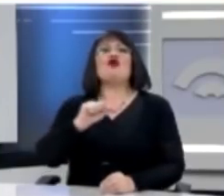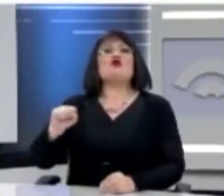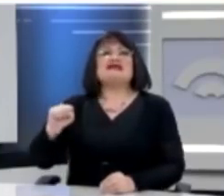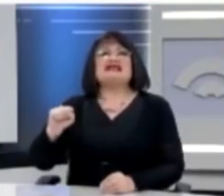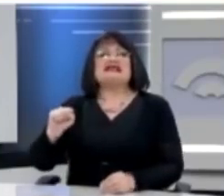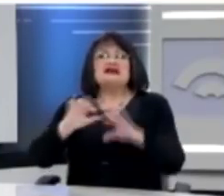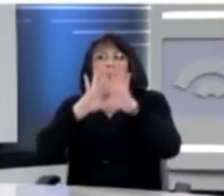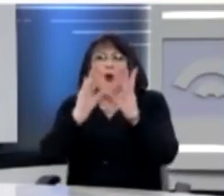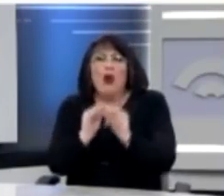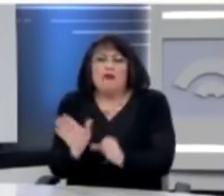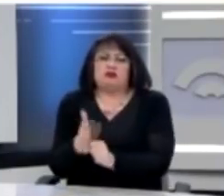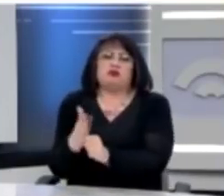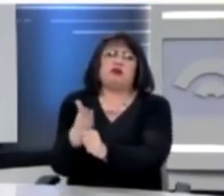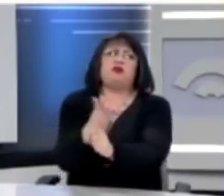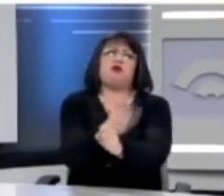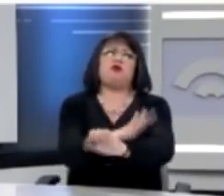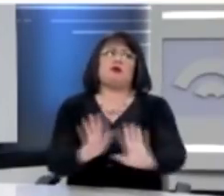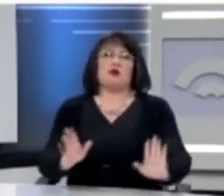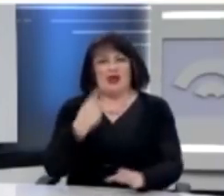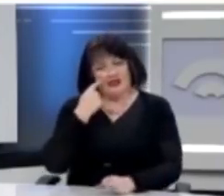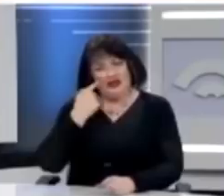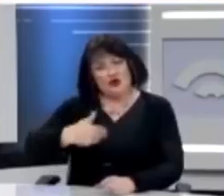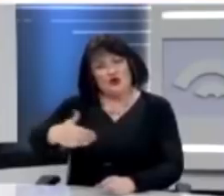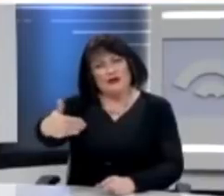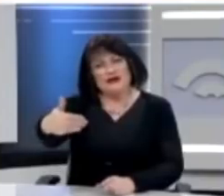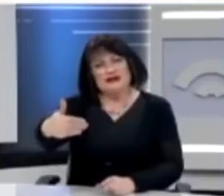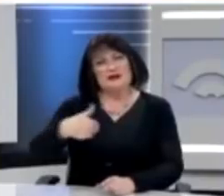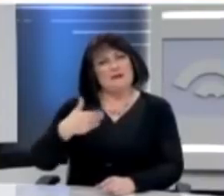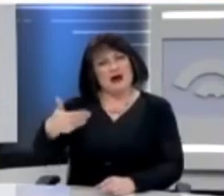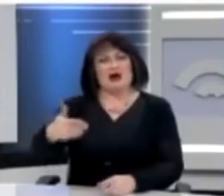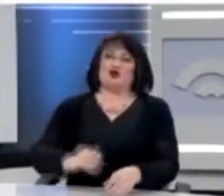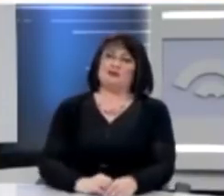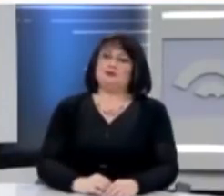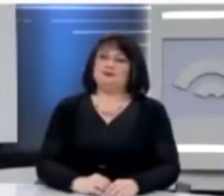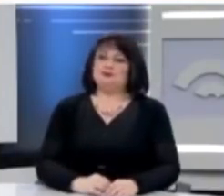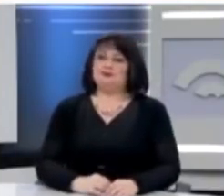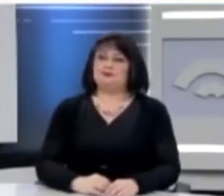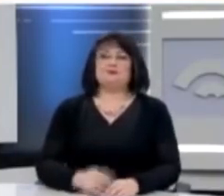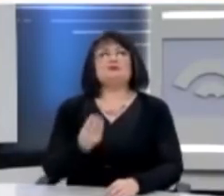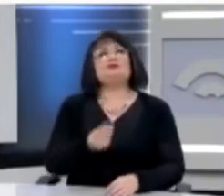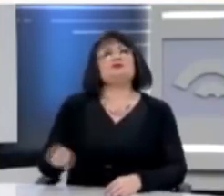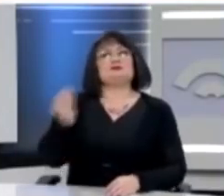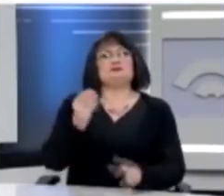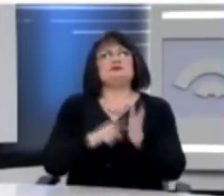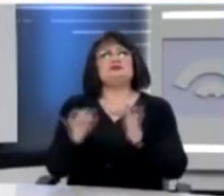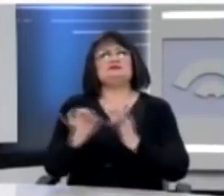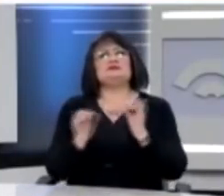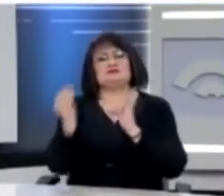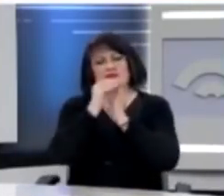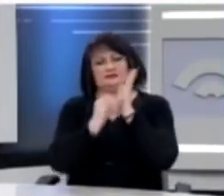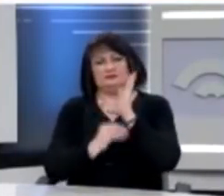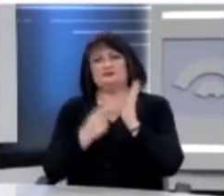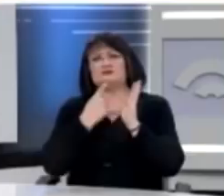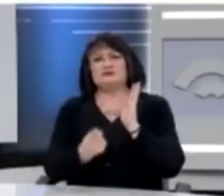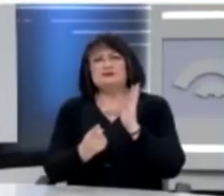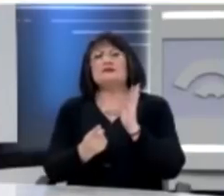αφήσει τίποτε όρθιο. Και αυτό θα φανεί και σε όσα πούμε παρακάτω. Επιπλέον, μέσα στο νομοσχέδιο προβλέπεται